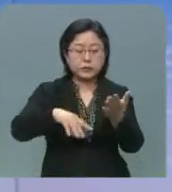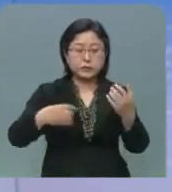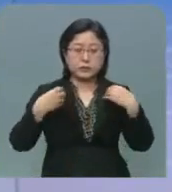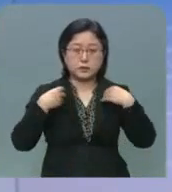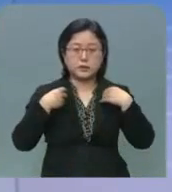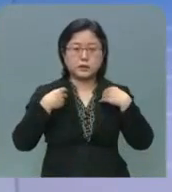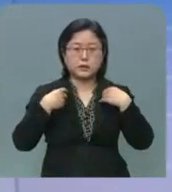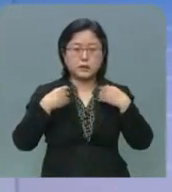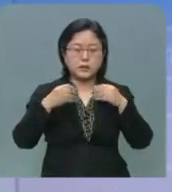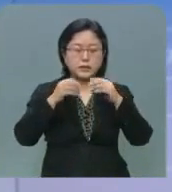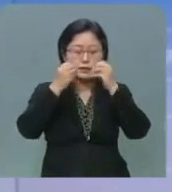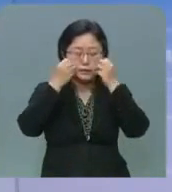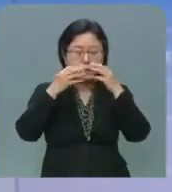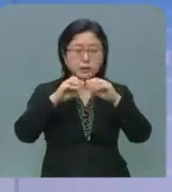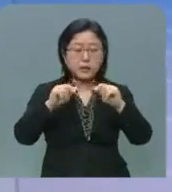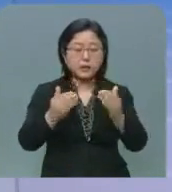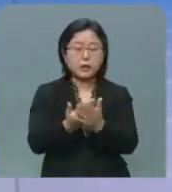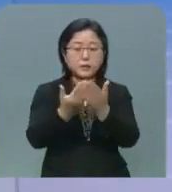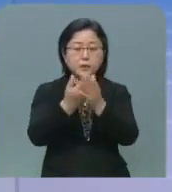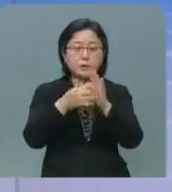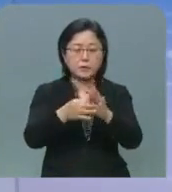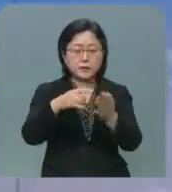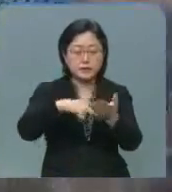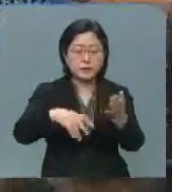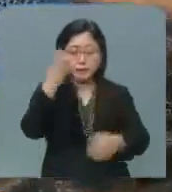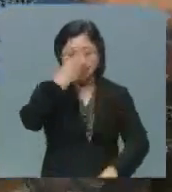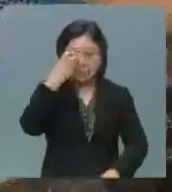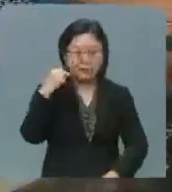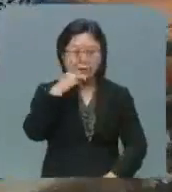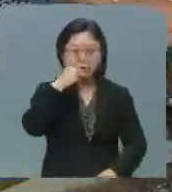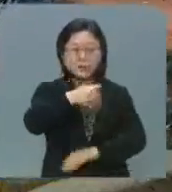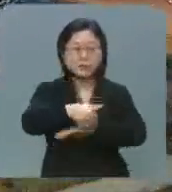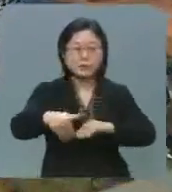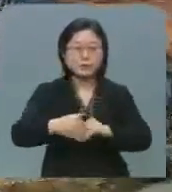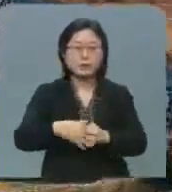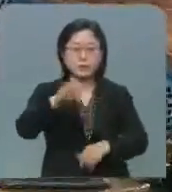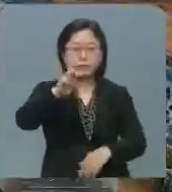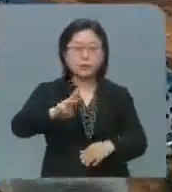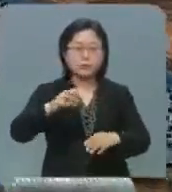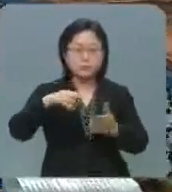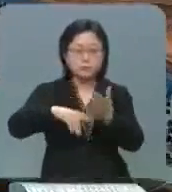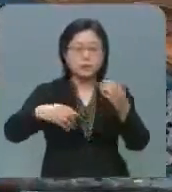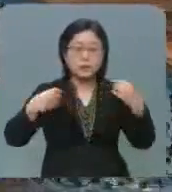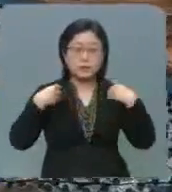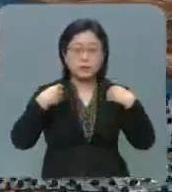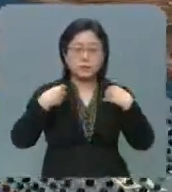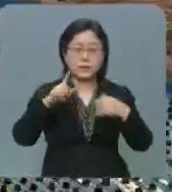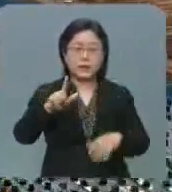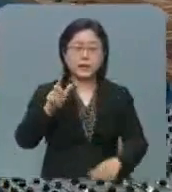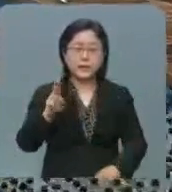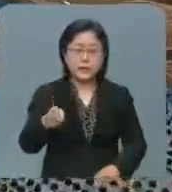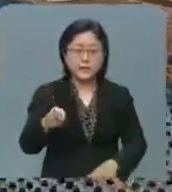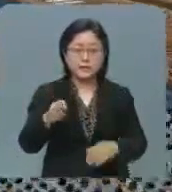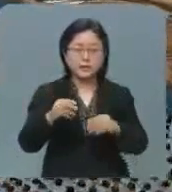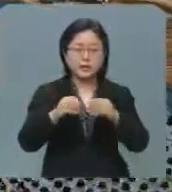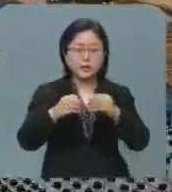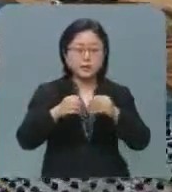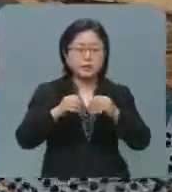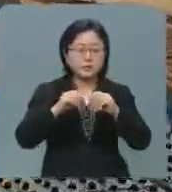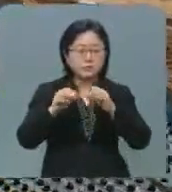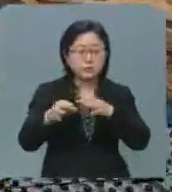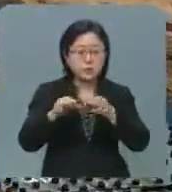광주지방국세청이 대규모 신규 택지와 관련해서 세무 검증을 강화합니다. 광주국세청은 LH 투기 사태와 유사한